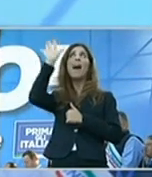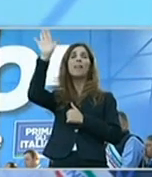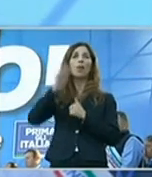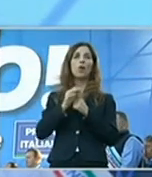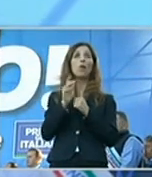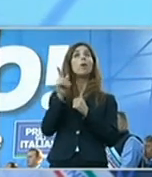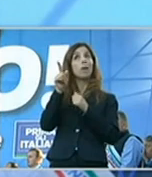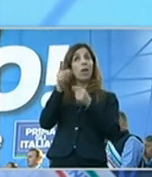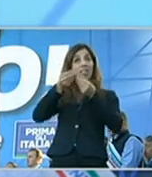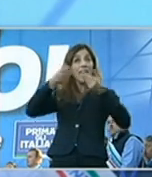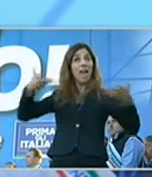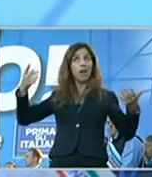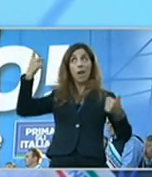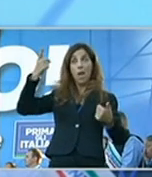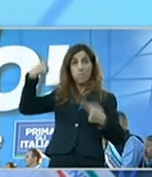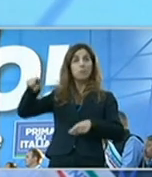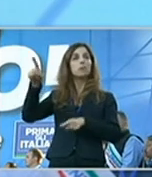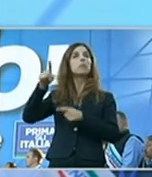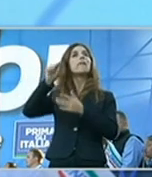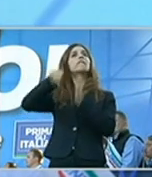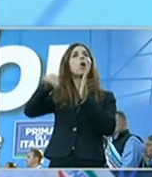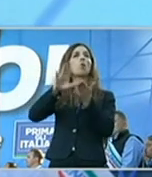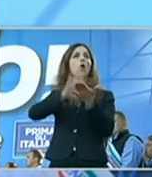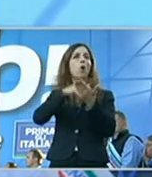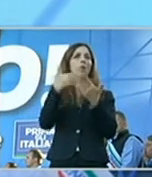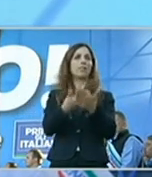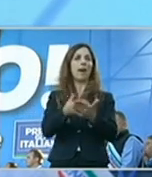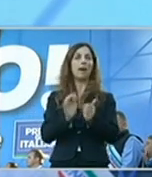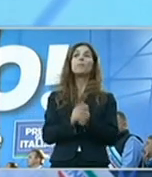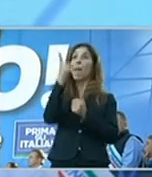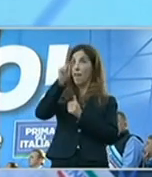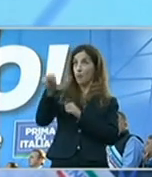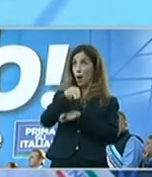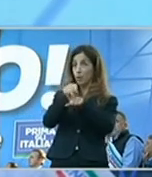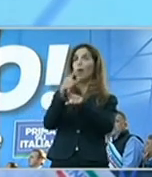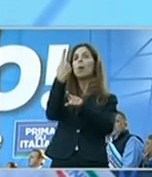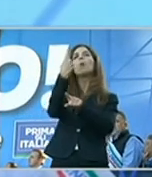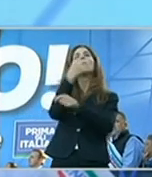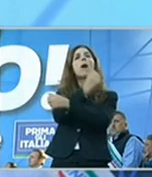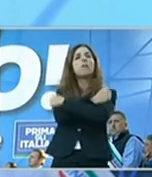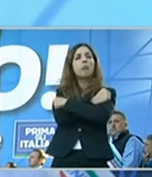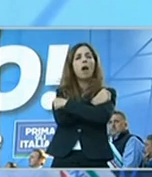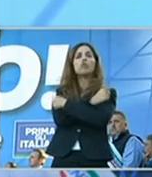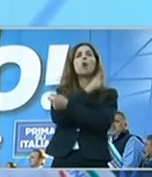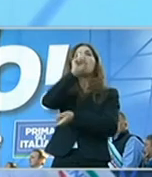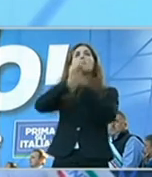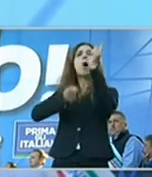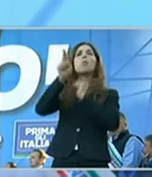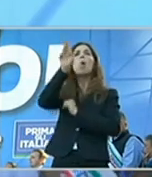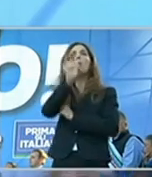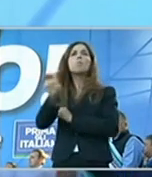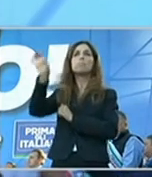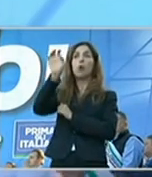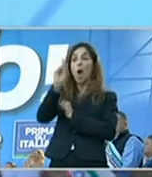voto conta. E a proposito di voto, un abbraccio al popolo umbro che domenica